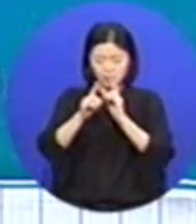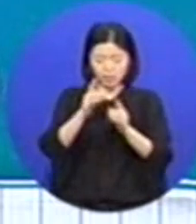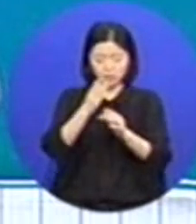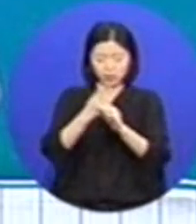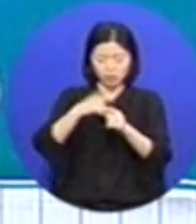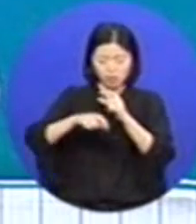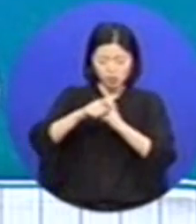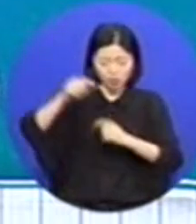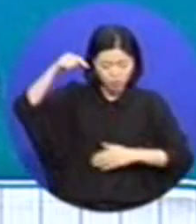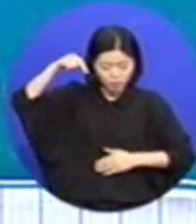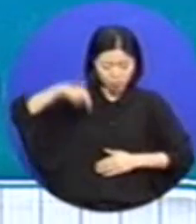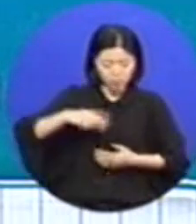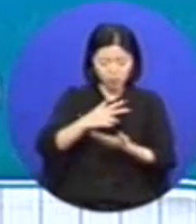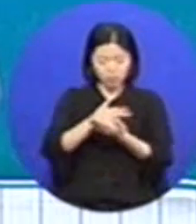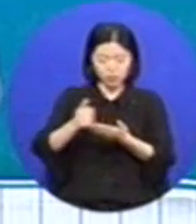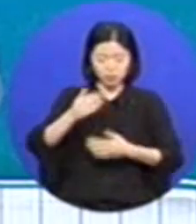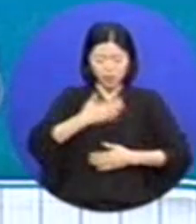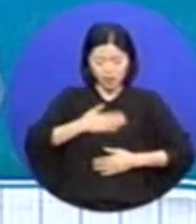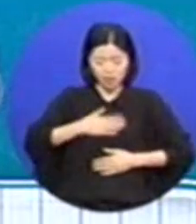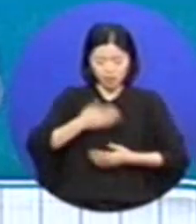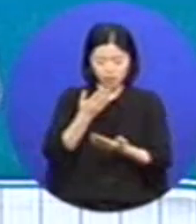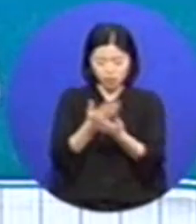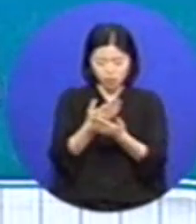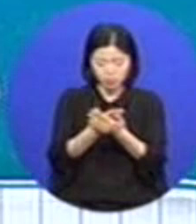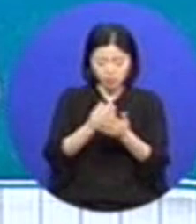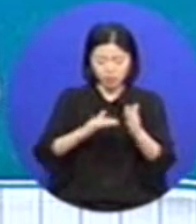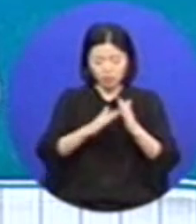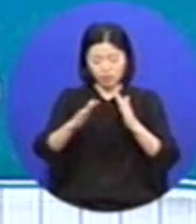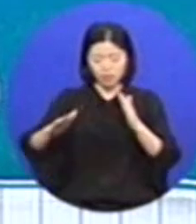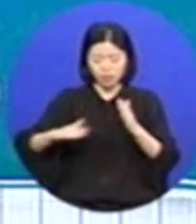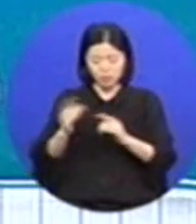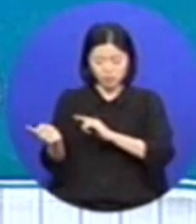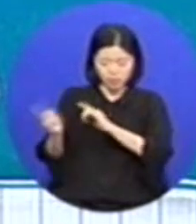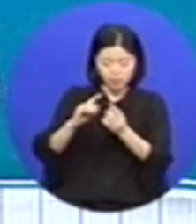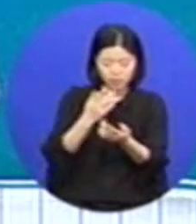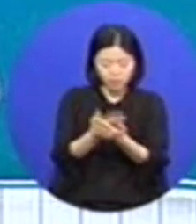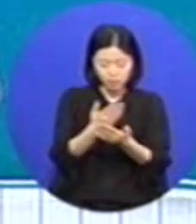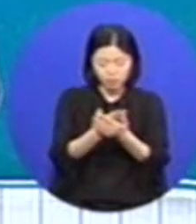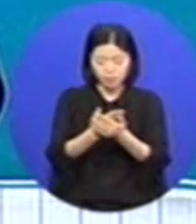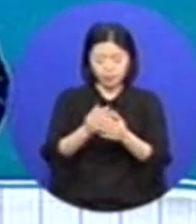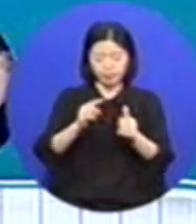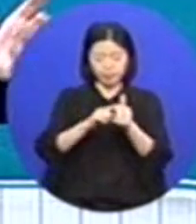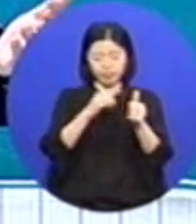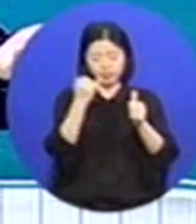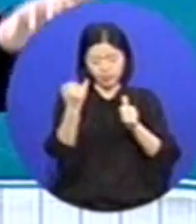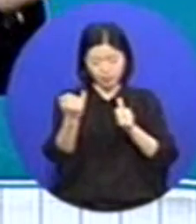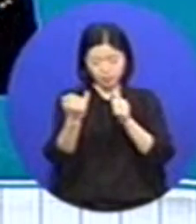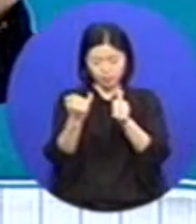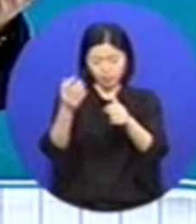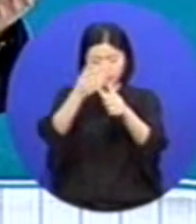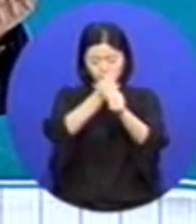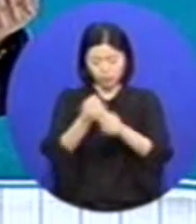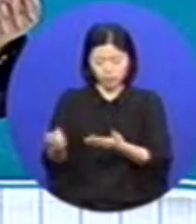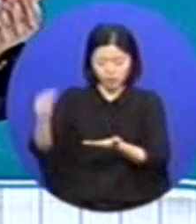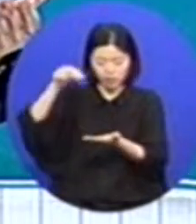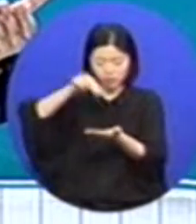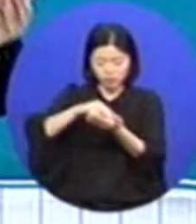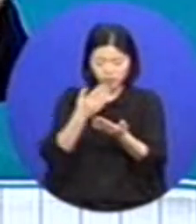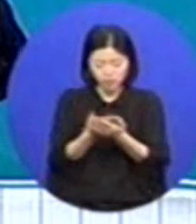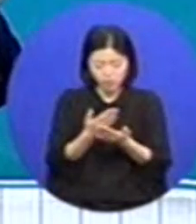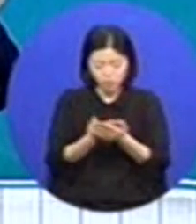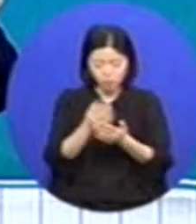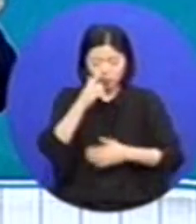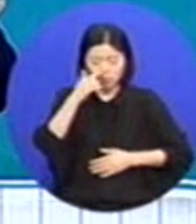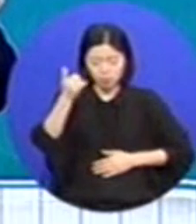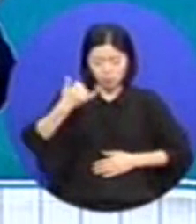깊이 주님을 알게 해 주옵소서 가정을 살려 내게 하소서 남편 아내를 붙들어 일으키게 하시고